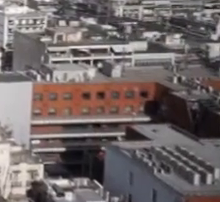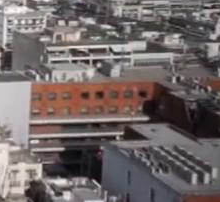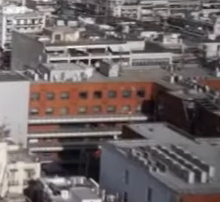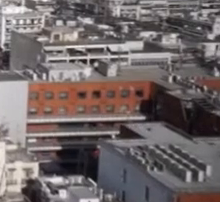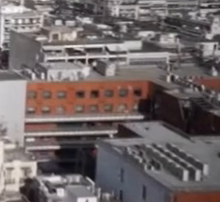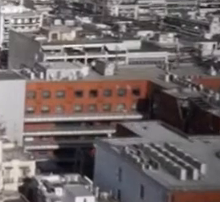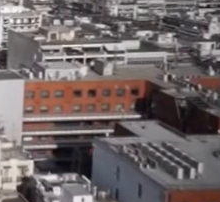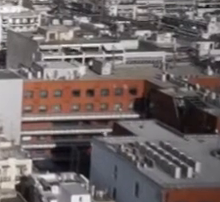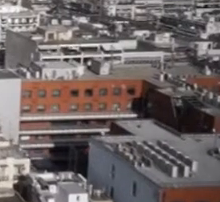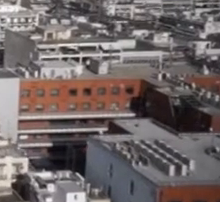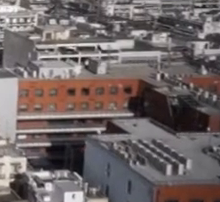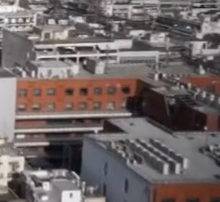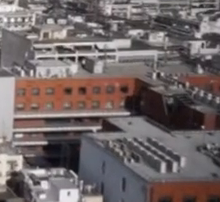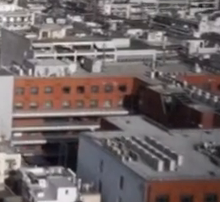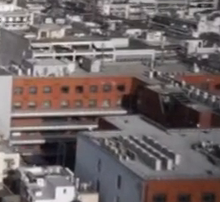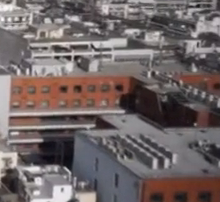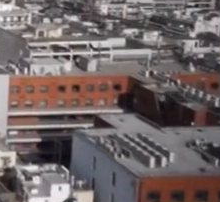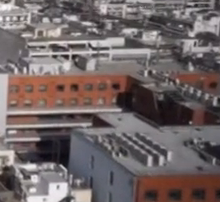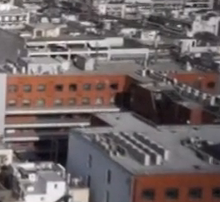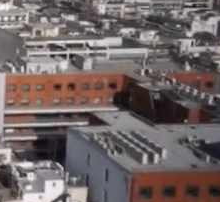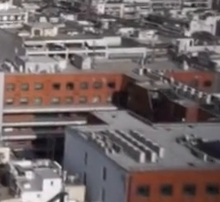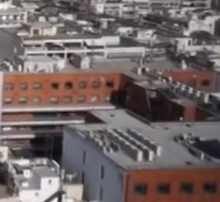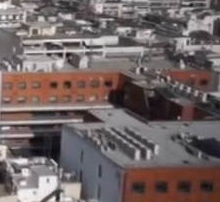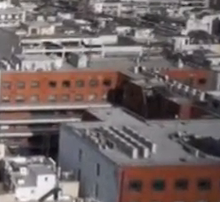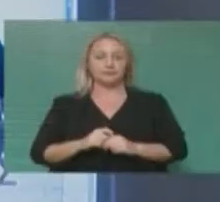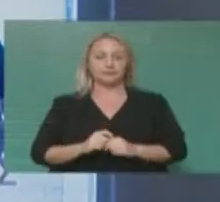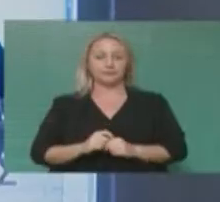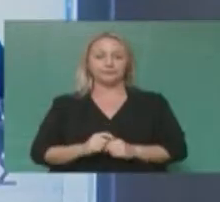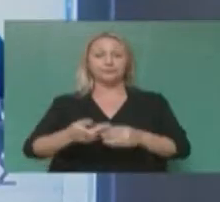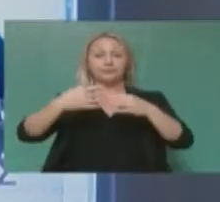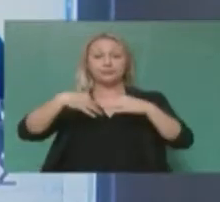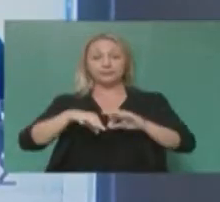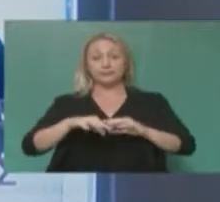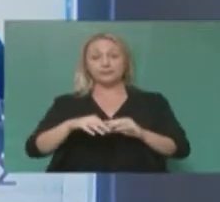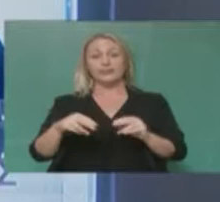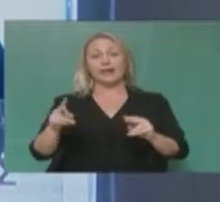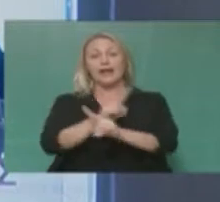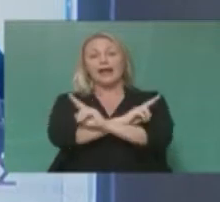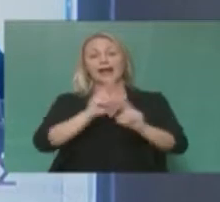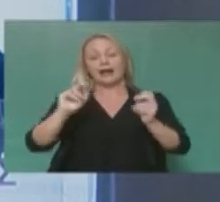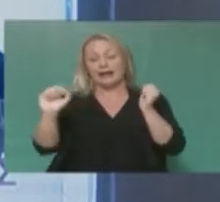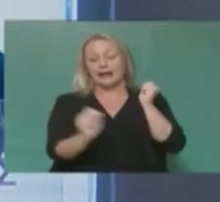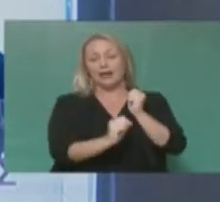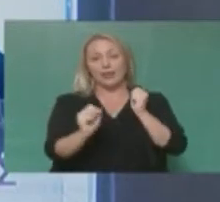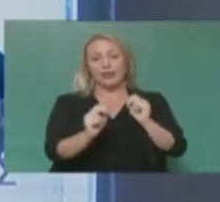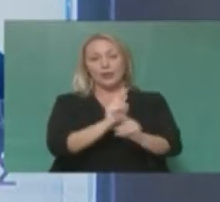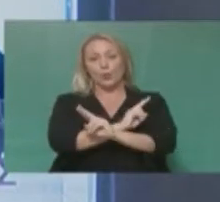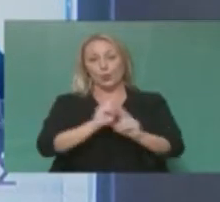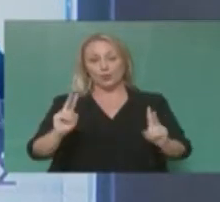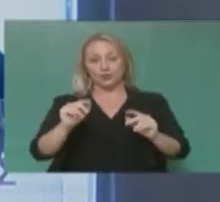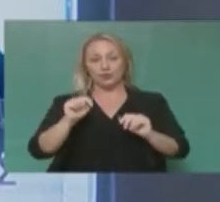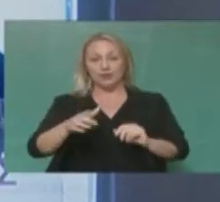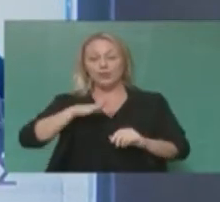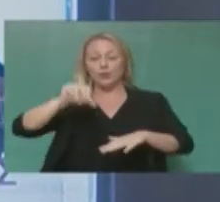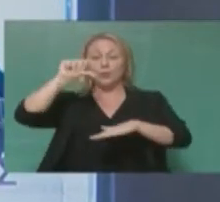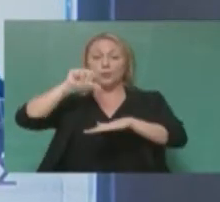ασφαλή, λειτουργική και αισθητικά όμορφη. Πρώτο και κύριο καθαριότητα. Πρώτο μέλημα μια καθαρή